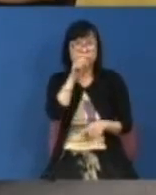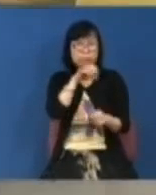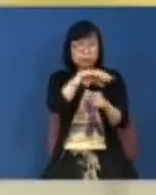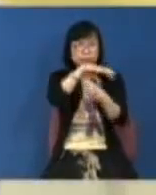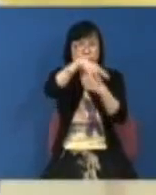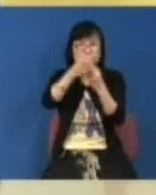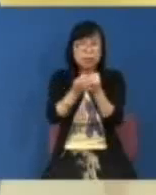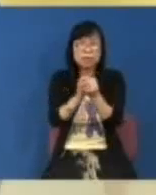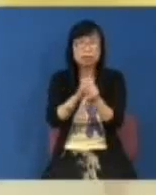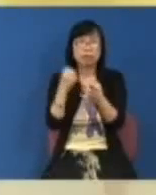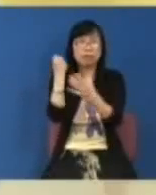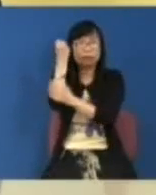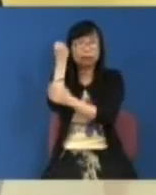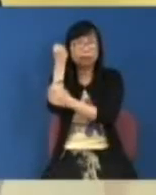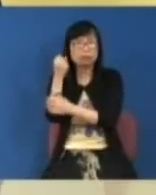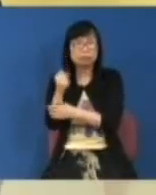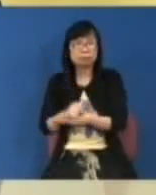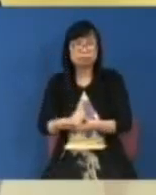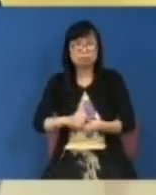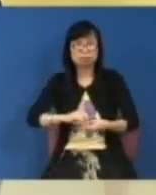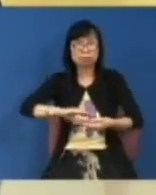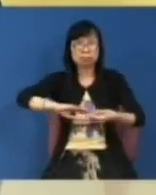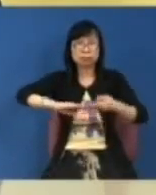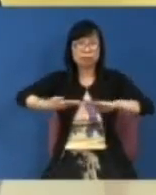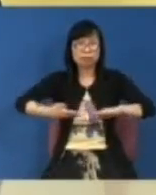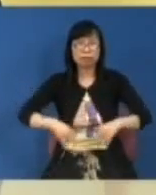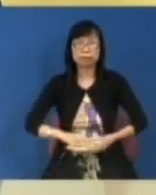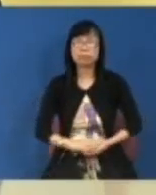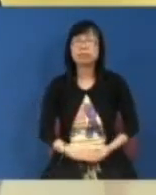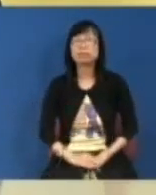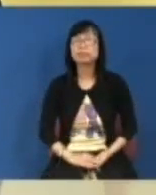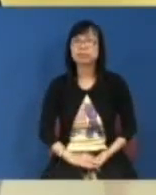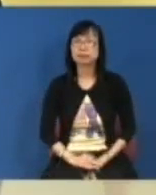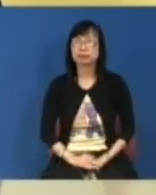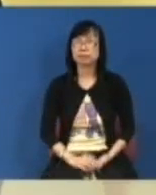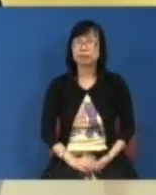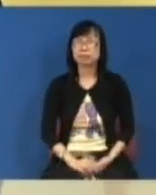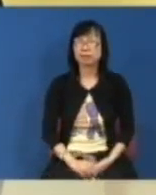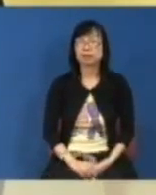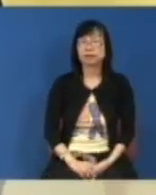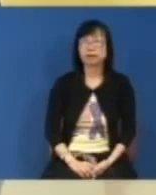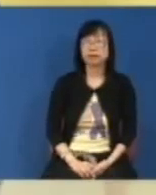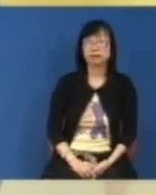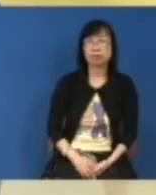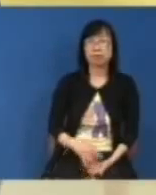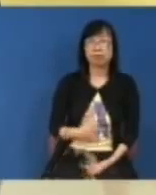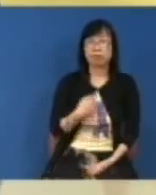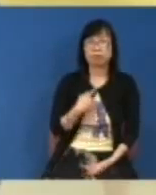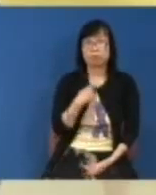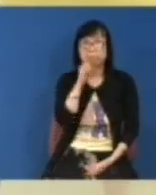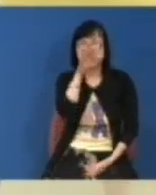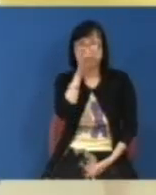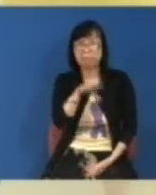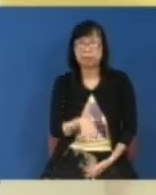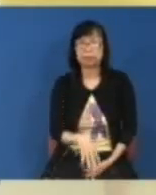嘅抗爭運動嘅邏輯係相反嘅。 即係我真係好想請教佢哋